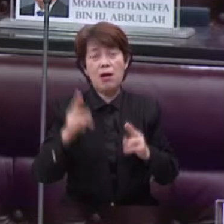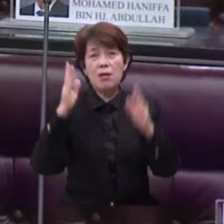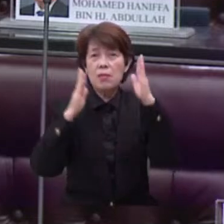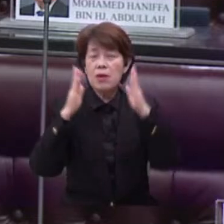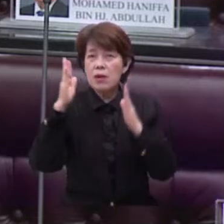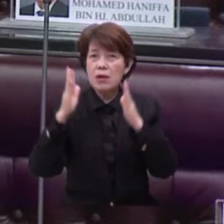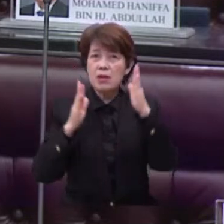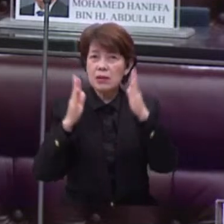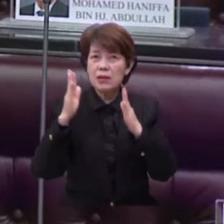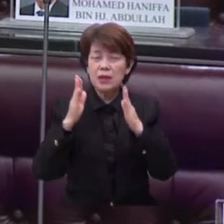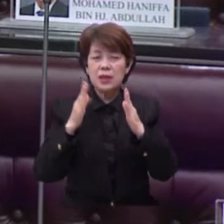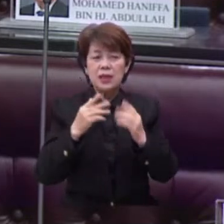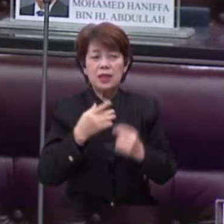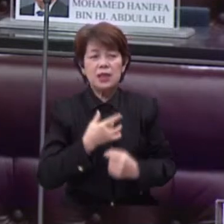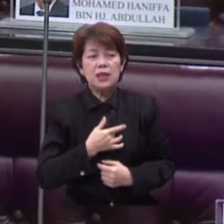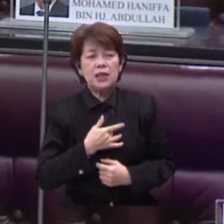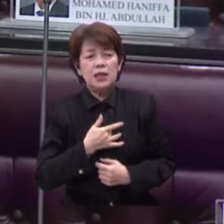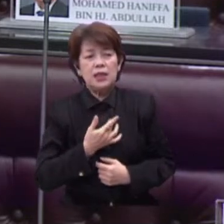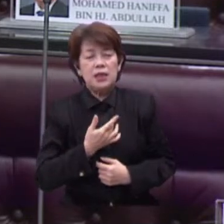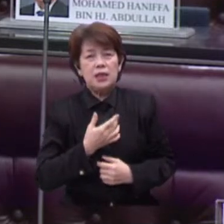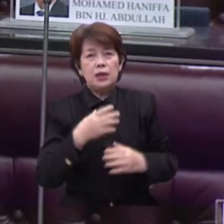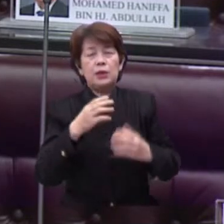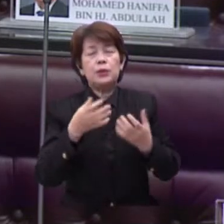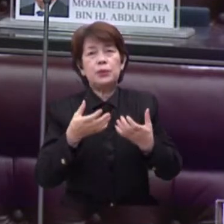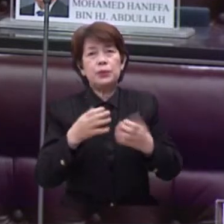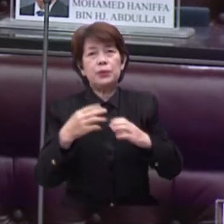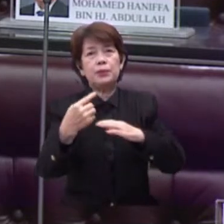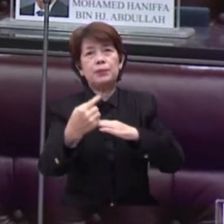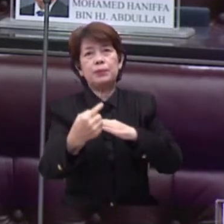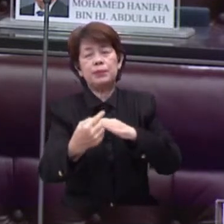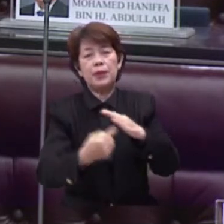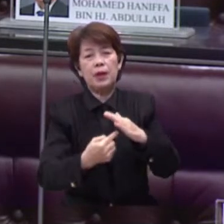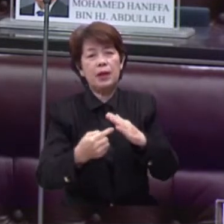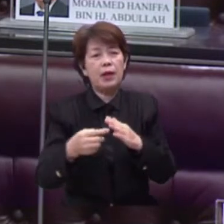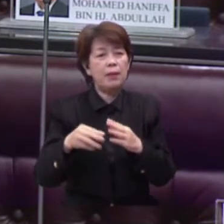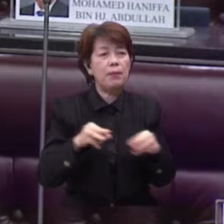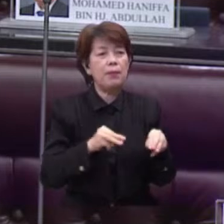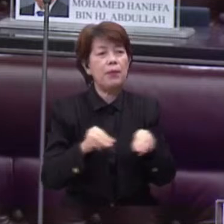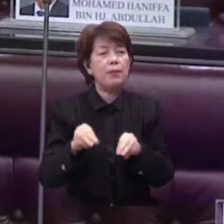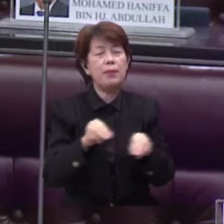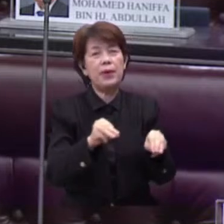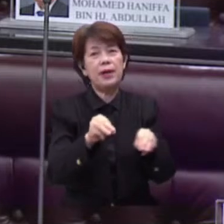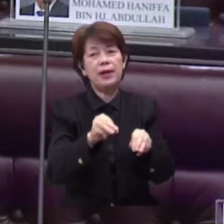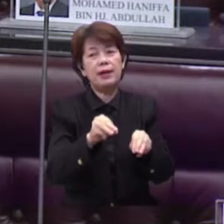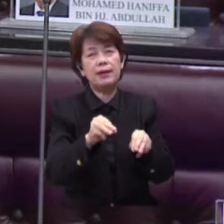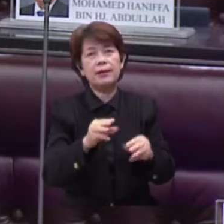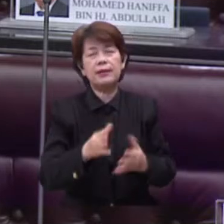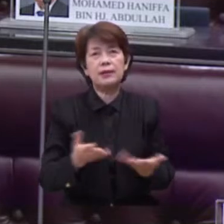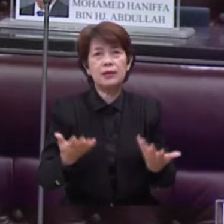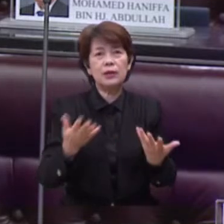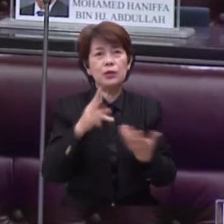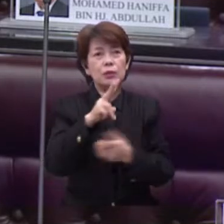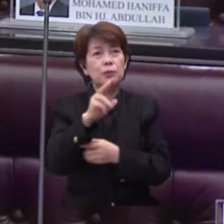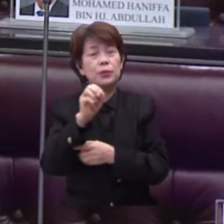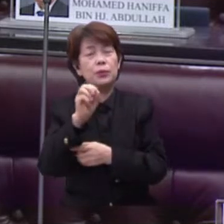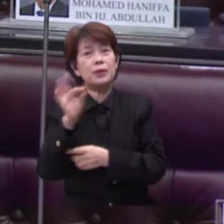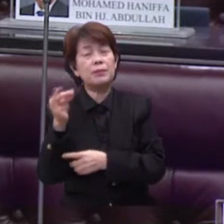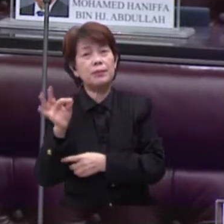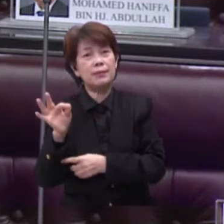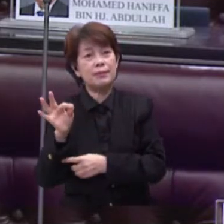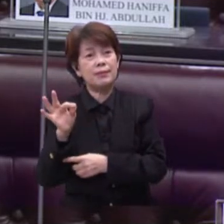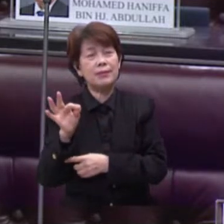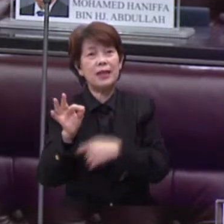kemurungan tinjauan kebangsaan kesehatan mobilitas 2019 ini menunjukkan hampir